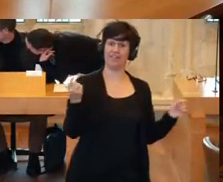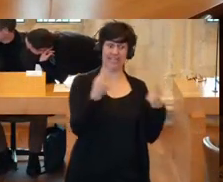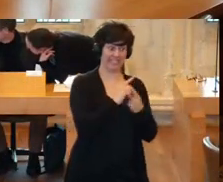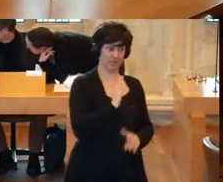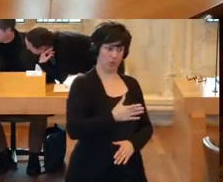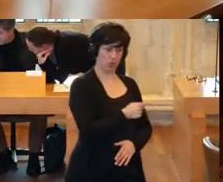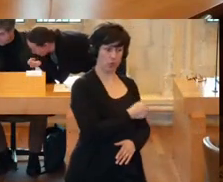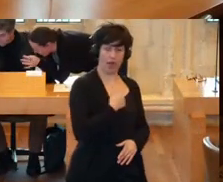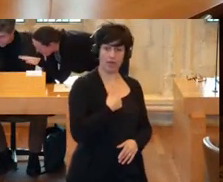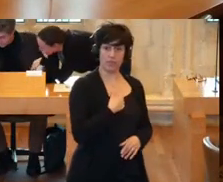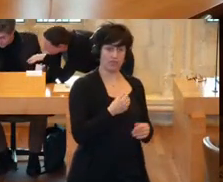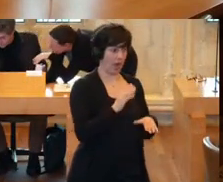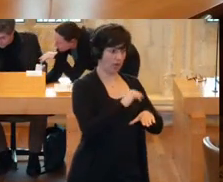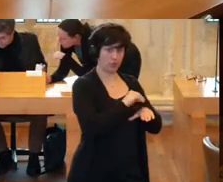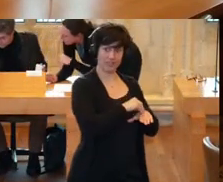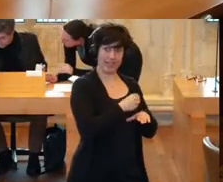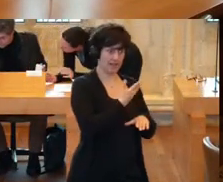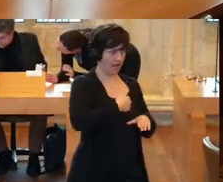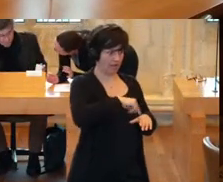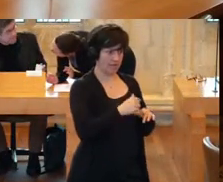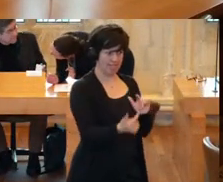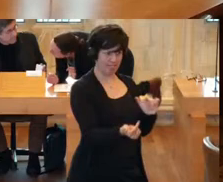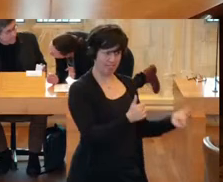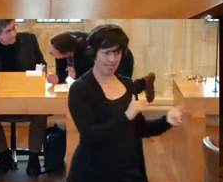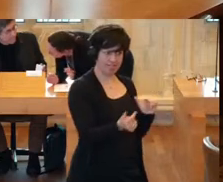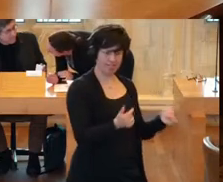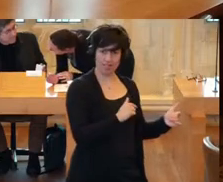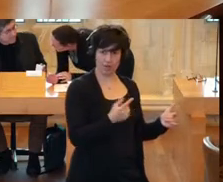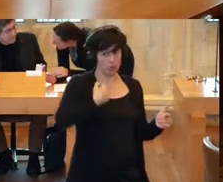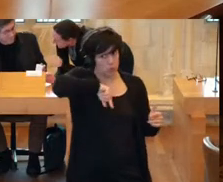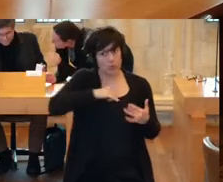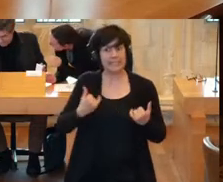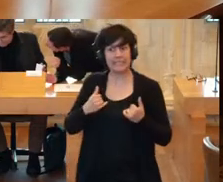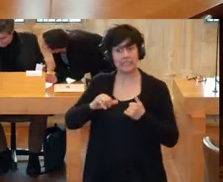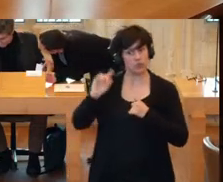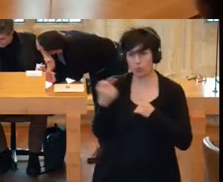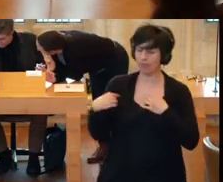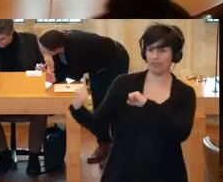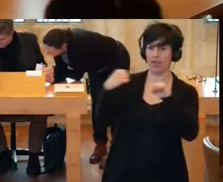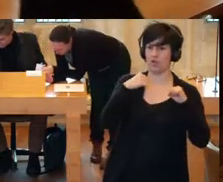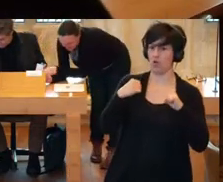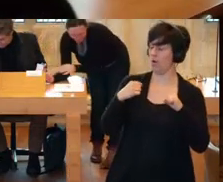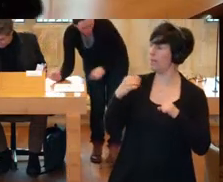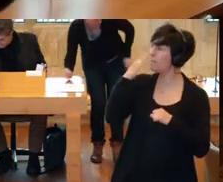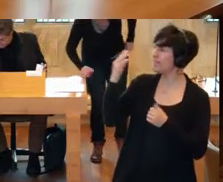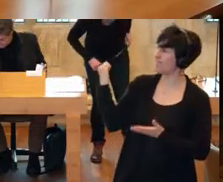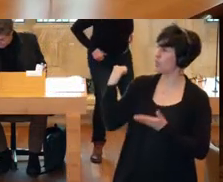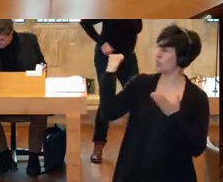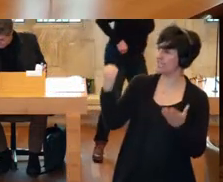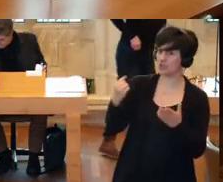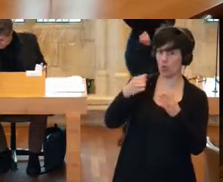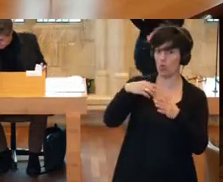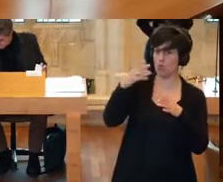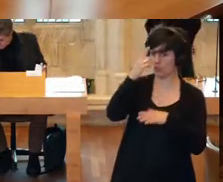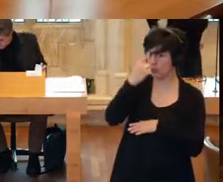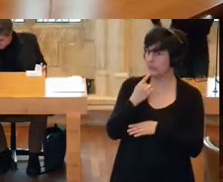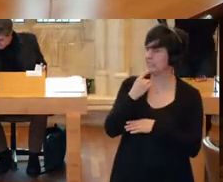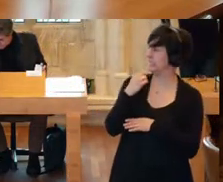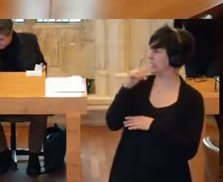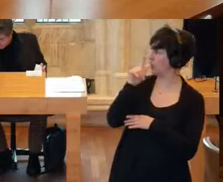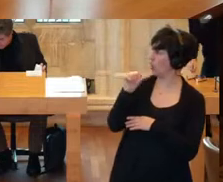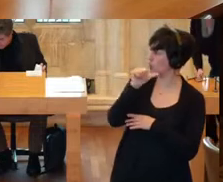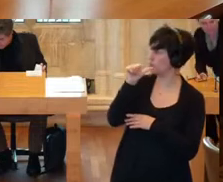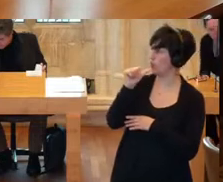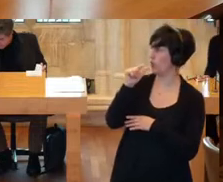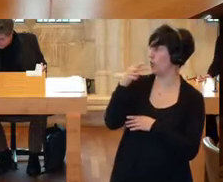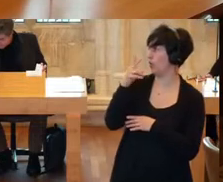cette unanimité. Mais j'espère que l'implantation à venir de la Fondation Gandur ne vous confortera pas dans cette idée de faire de la colline aux oiseaux